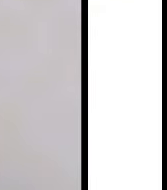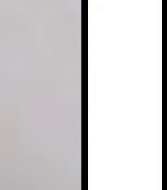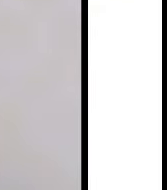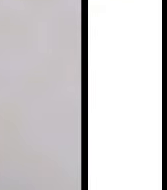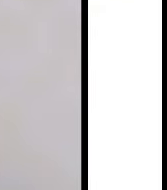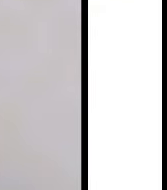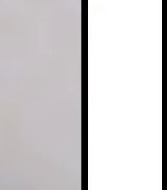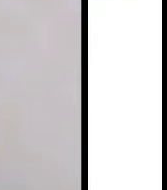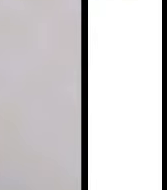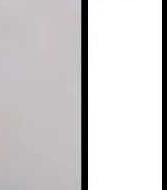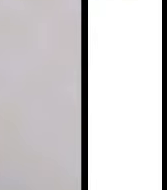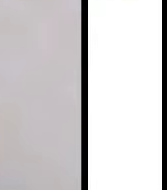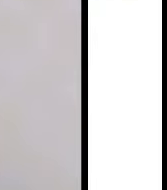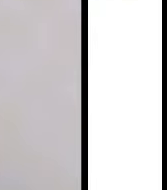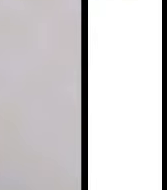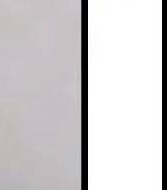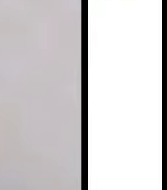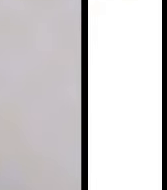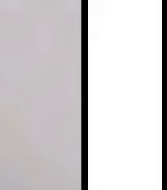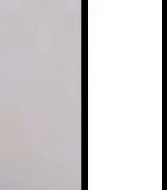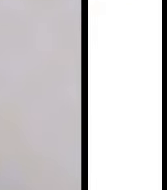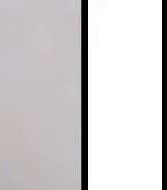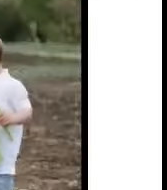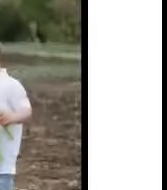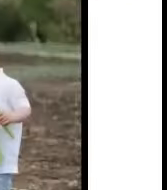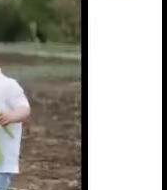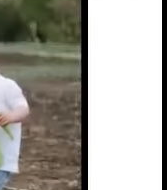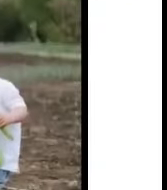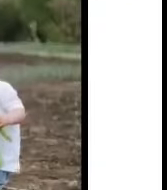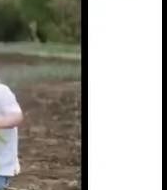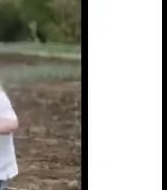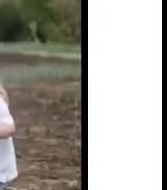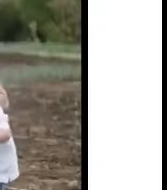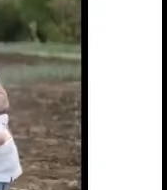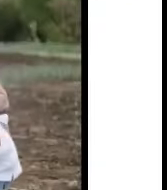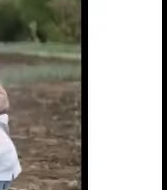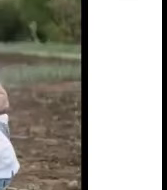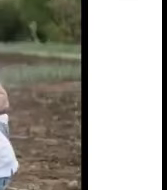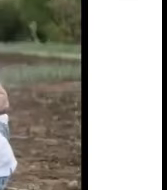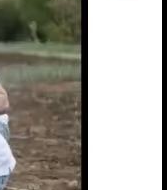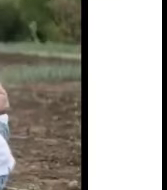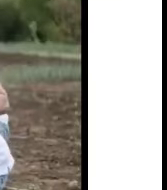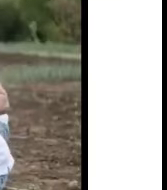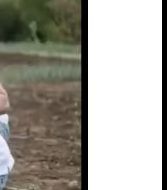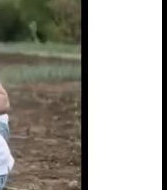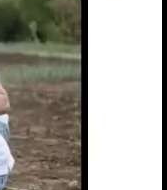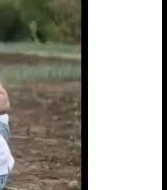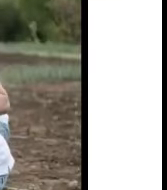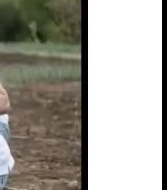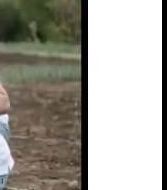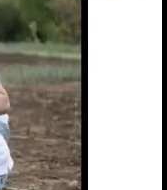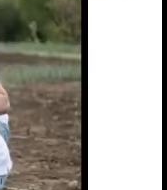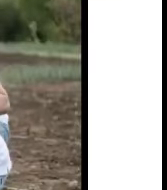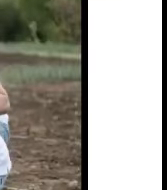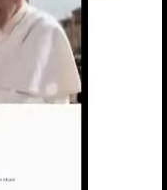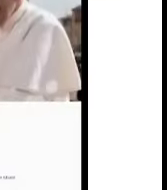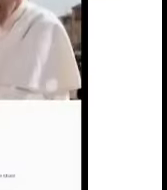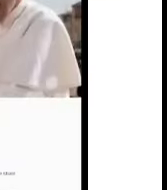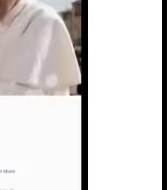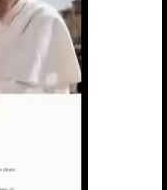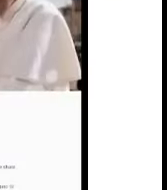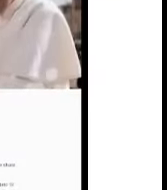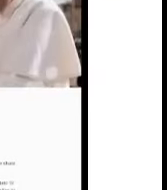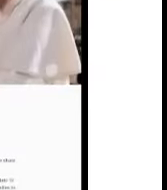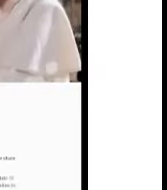di annunciare che l'anno Laudato Si sfocerà in un progetto di azione concreto,